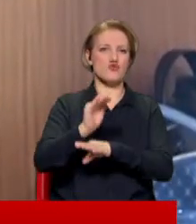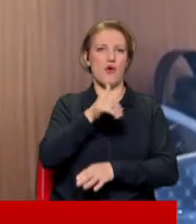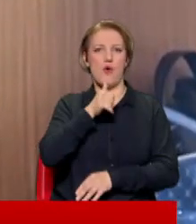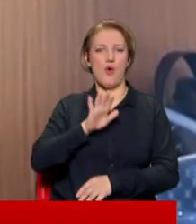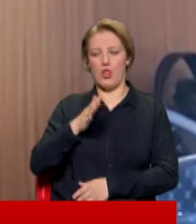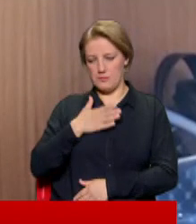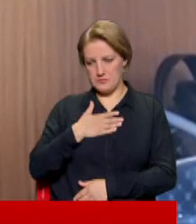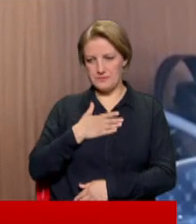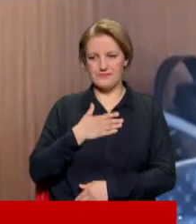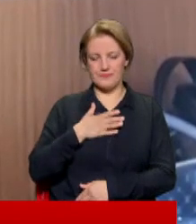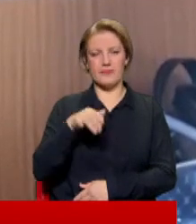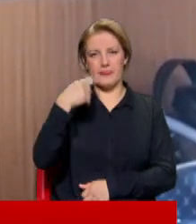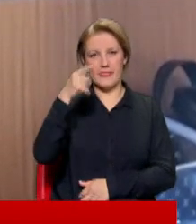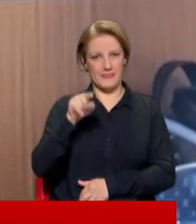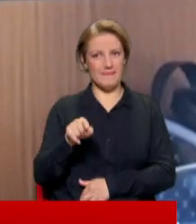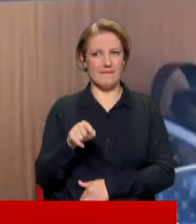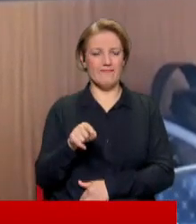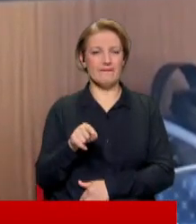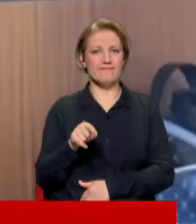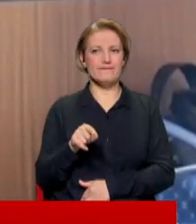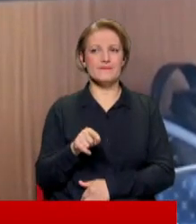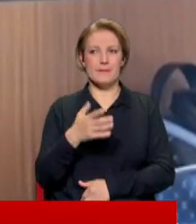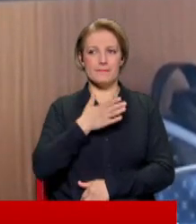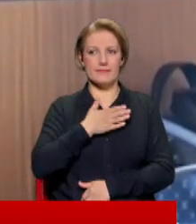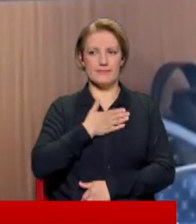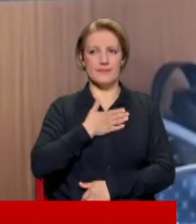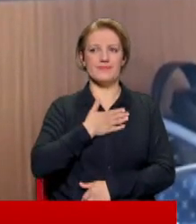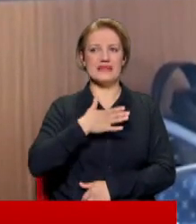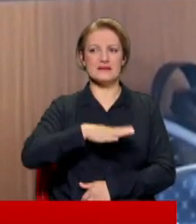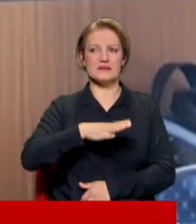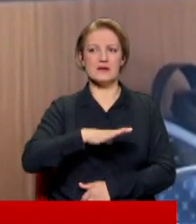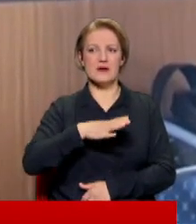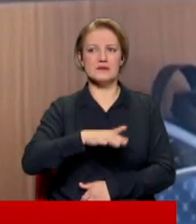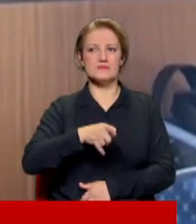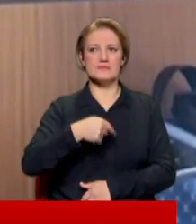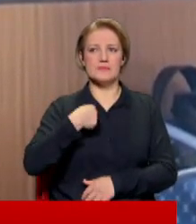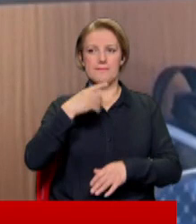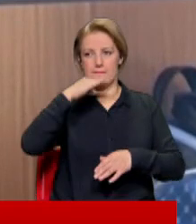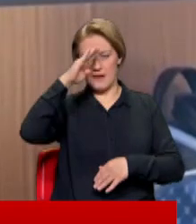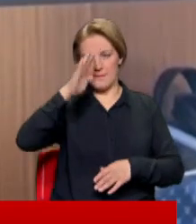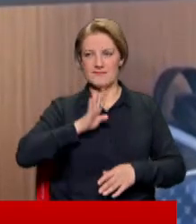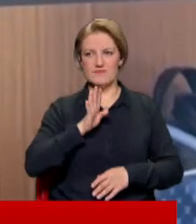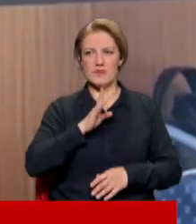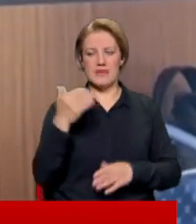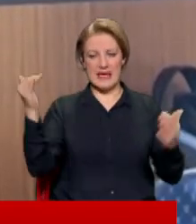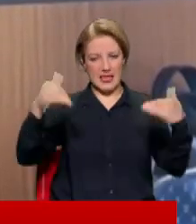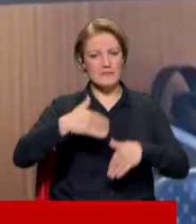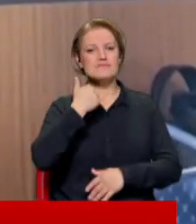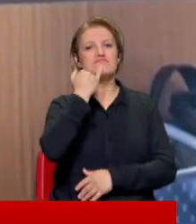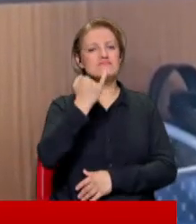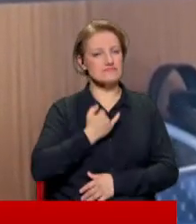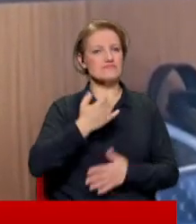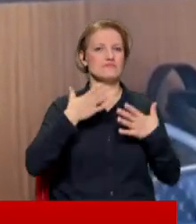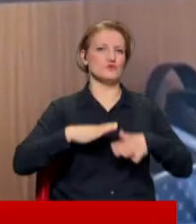oğlum. Dolayısıyla ben de isterdim ki bayramlarda evlatlarımızın gelip bizi ziyaret